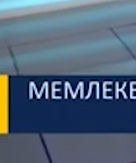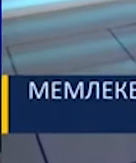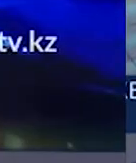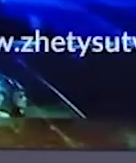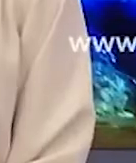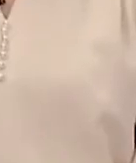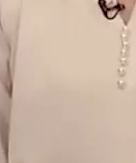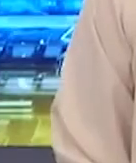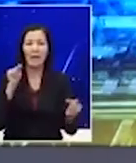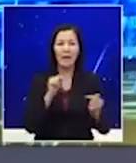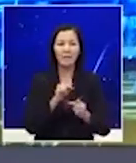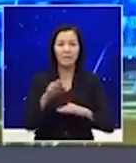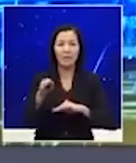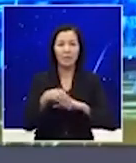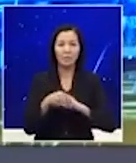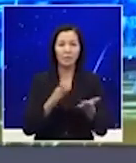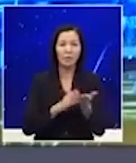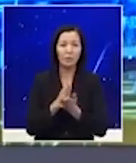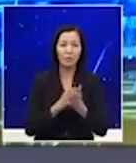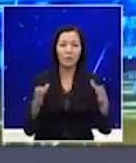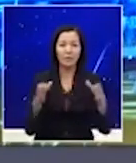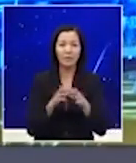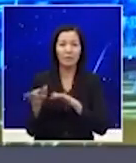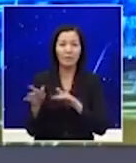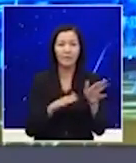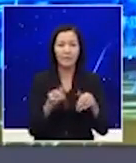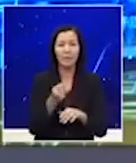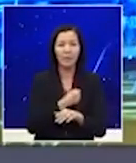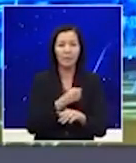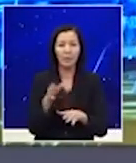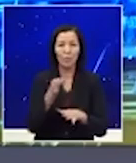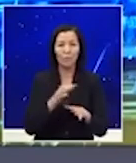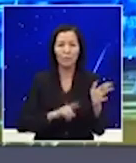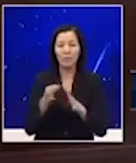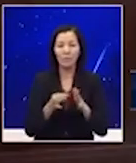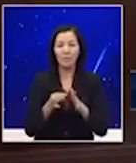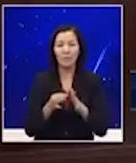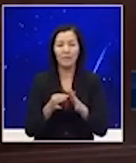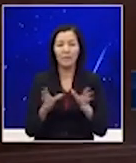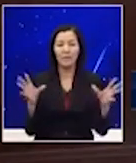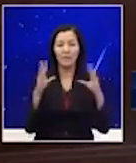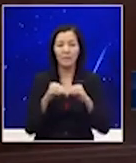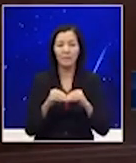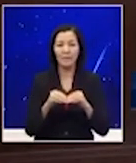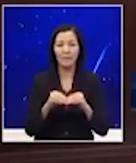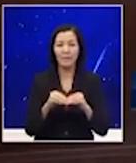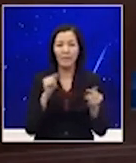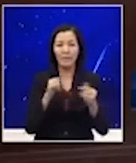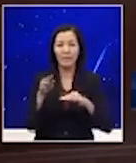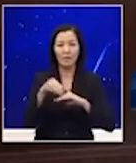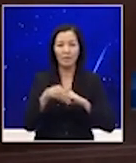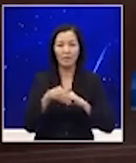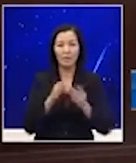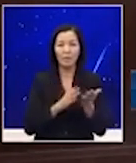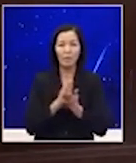района Ешанов Гатис. Антикоррупционная служба и департамент по делам обороны области. Новостные сюжеты о проводимой работе департамента на